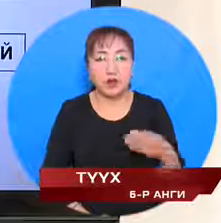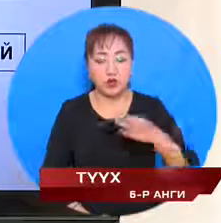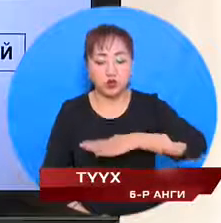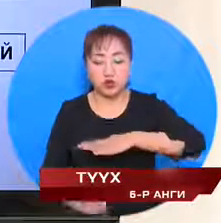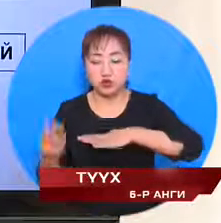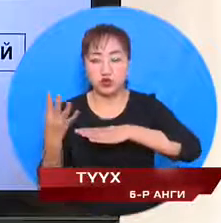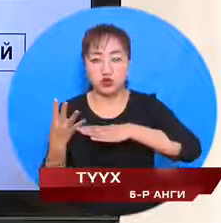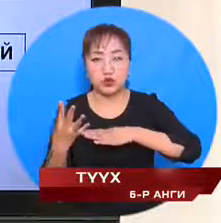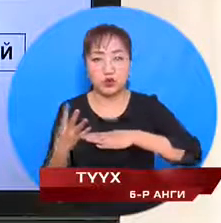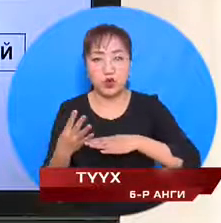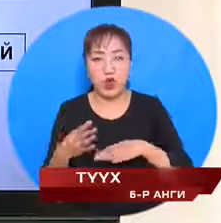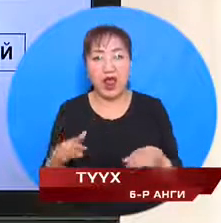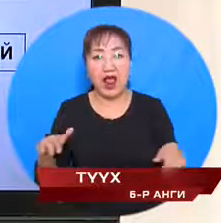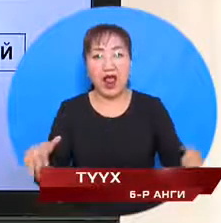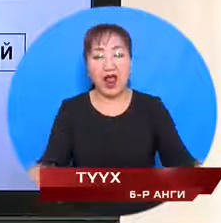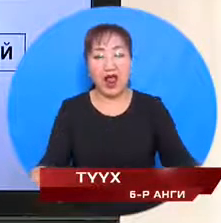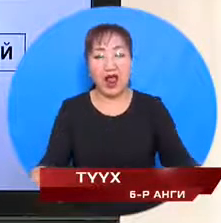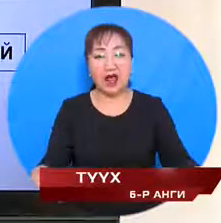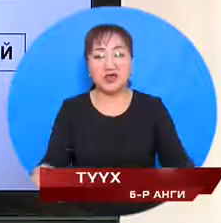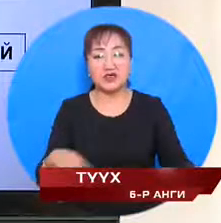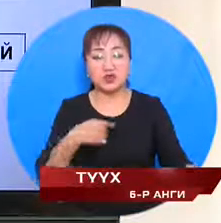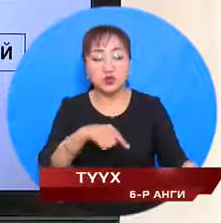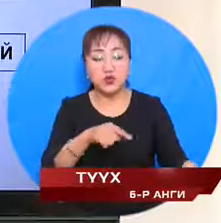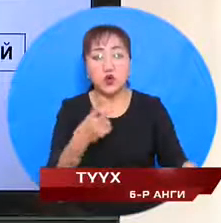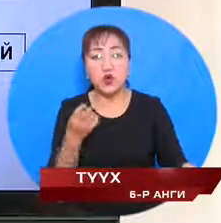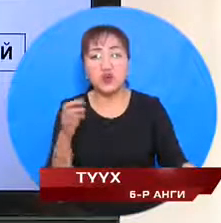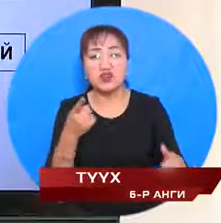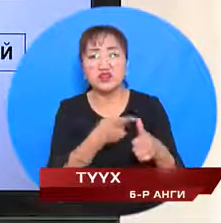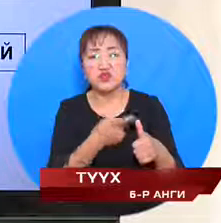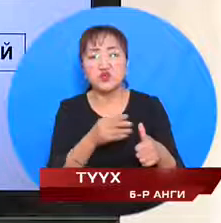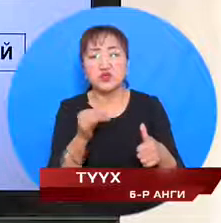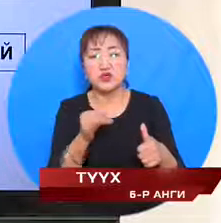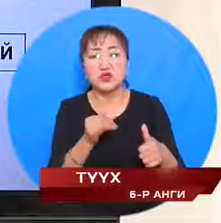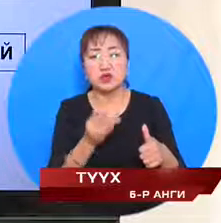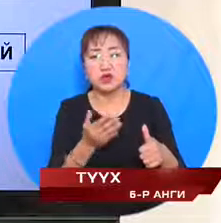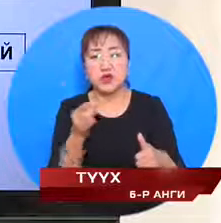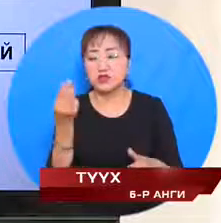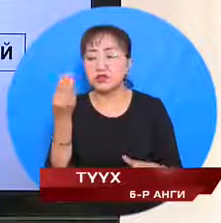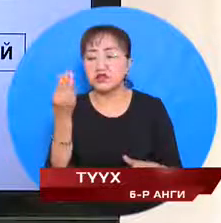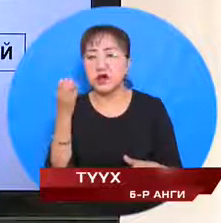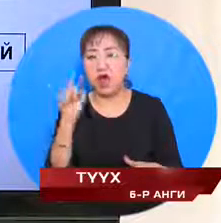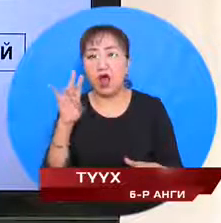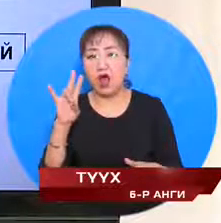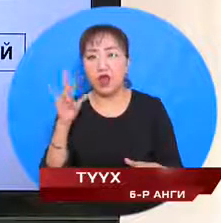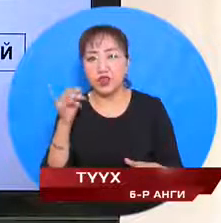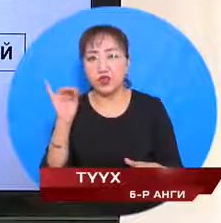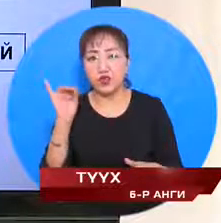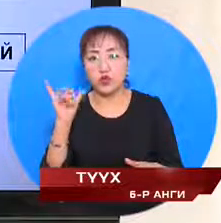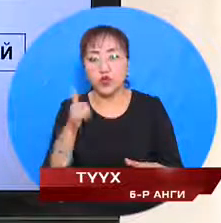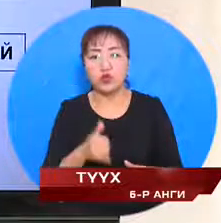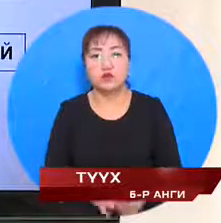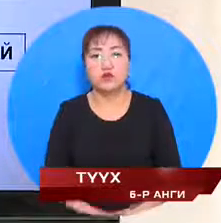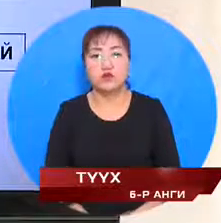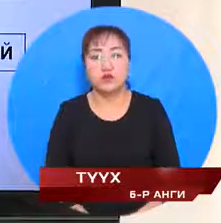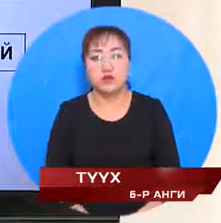буюу хааны тухай буюу хааныг тухай үед юуж нэрлэж байсан гэхээр шань үүс нэрлэж байсан байна. Түмэн шань юу? Модон